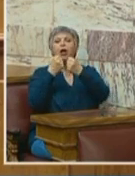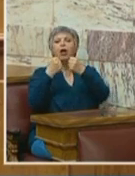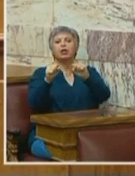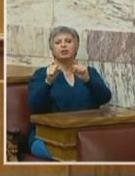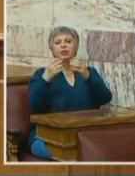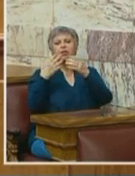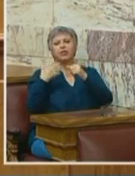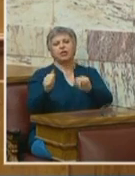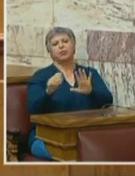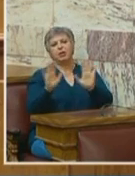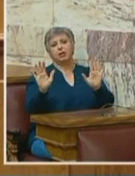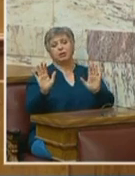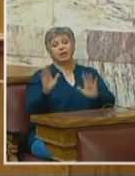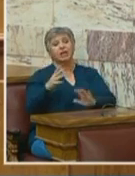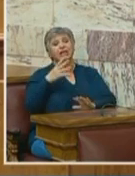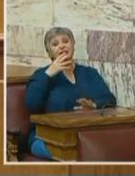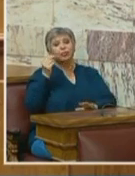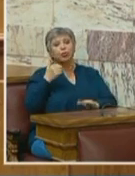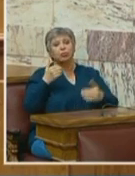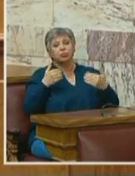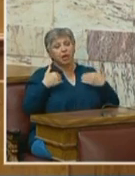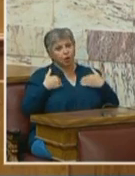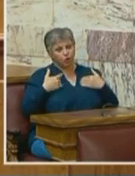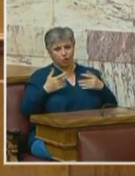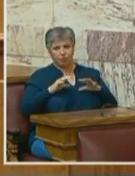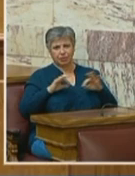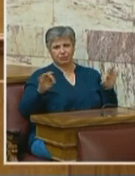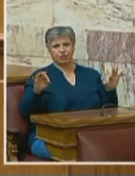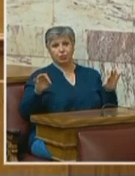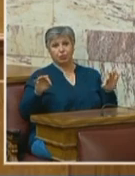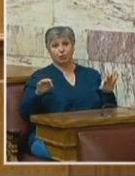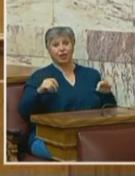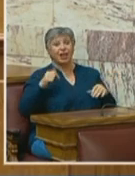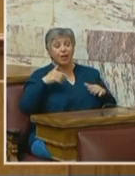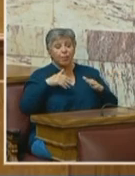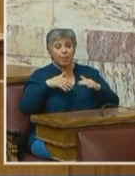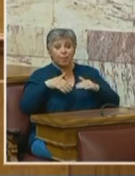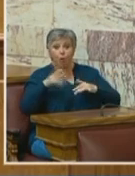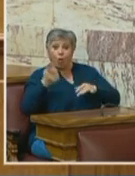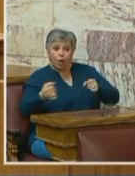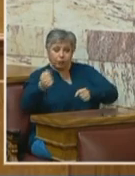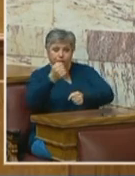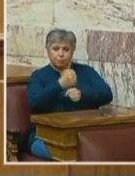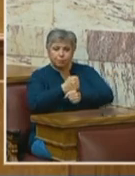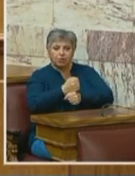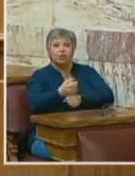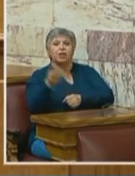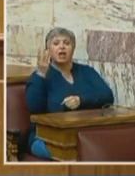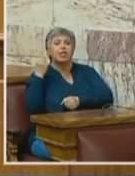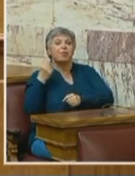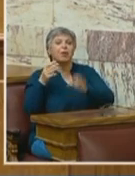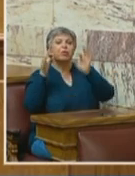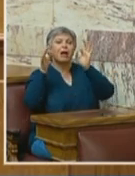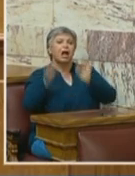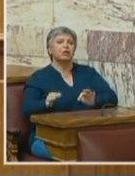γι' αυτό είμαι σίγουρος ότι θα κάνει ό,τι πρέπει για να μάθουμε ακριβώς τι συνέβη και ποιοι είναι οι πρωταγωνιστές της